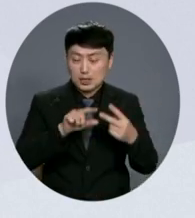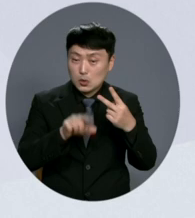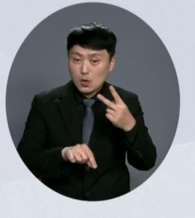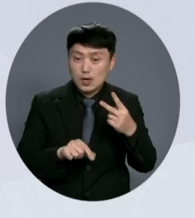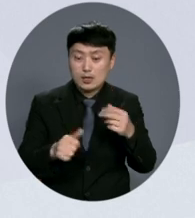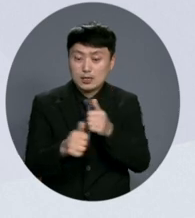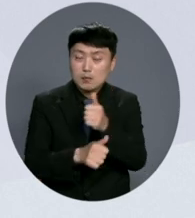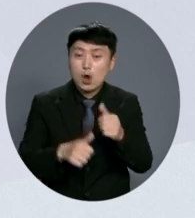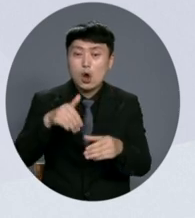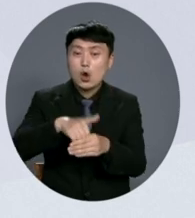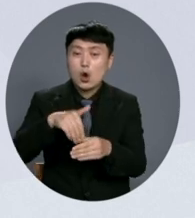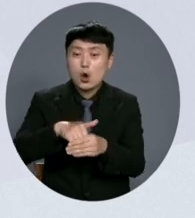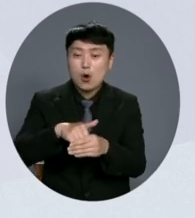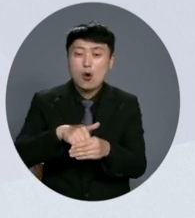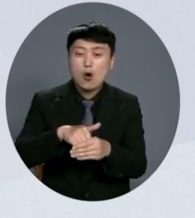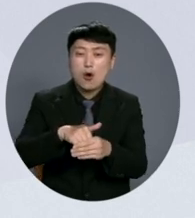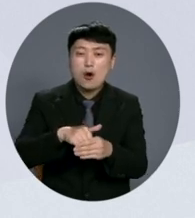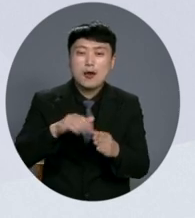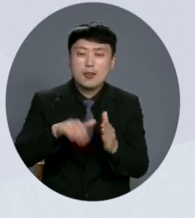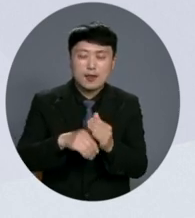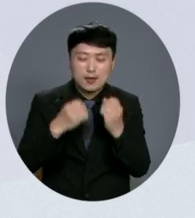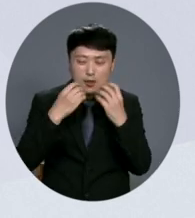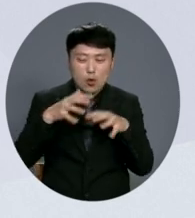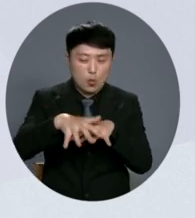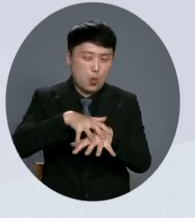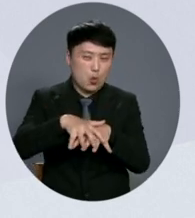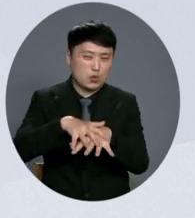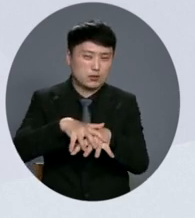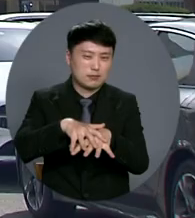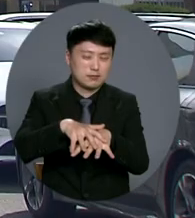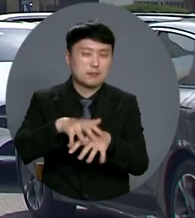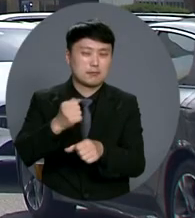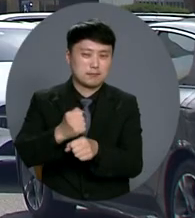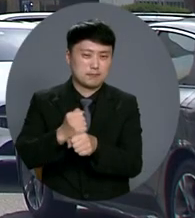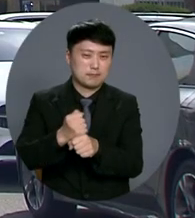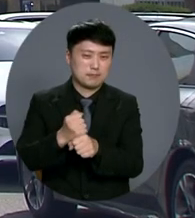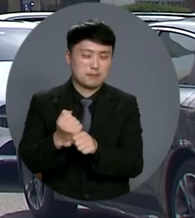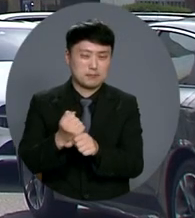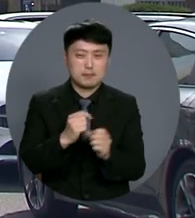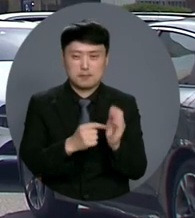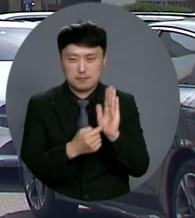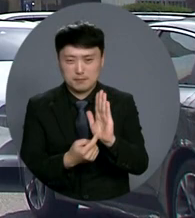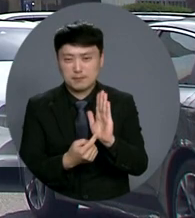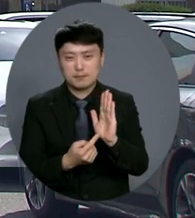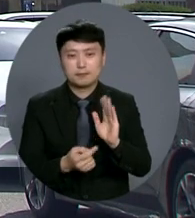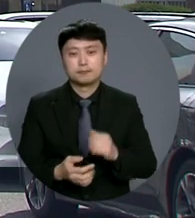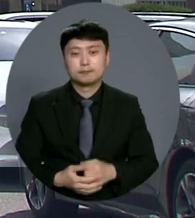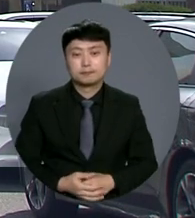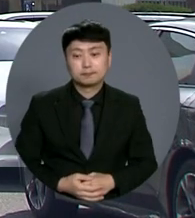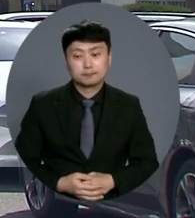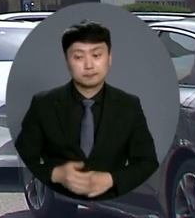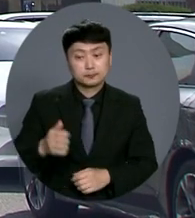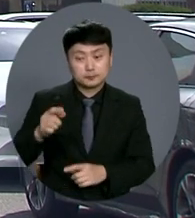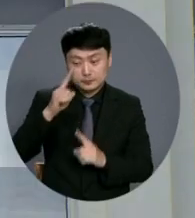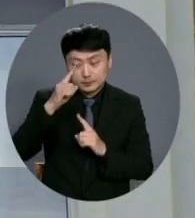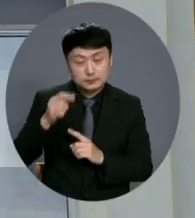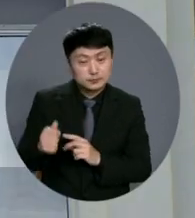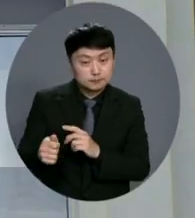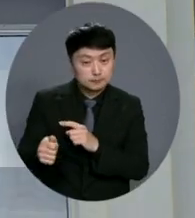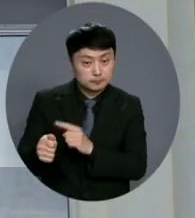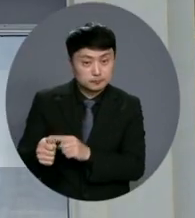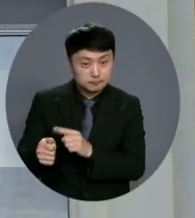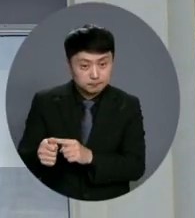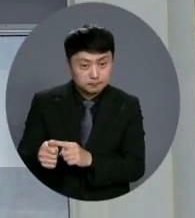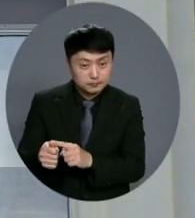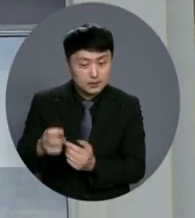임원 선거가 새로운 집행부를 구성하기 위한 것이라고 본 겁니다 또한 재판부는이 의장이 의장 직무를 집행하는데